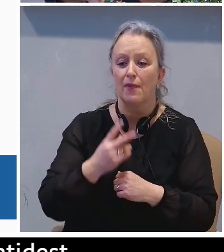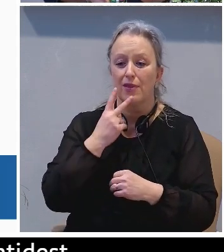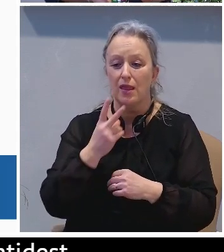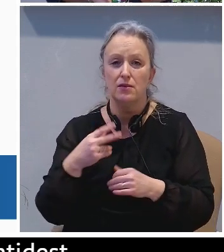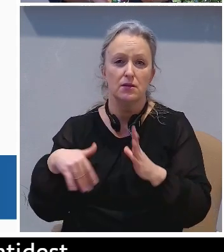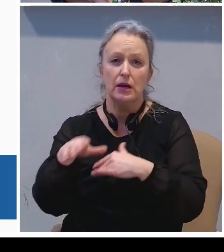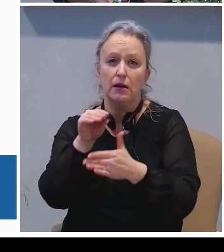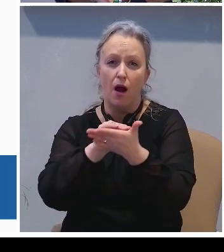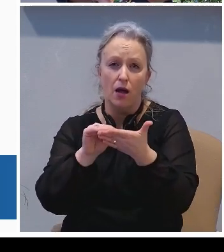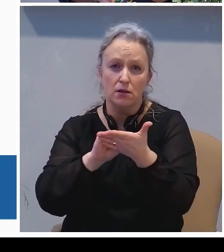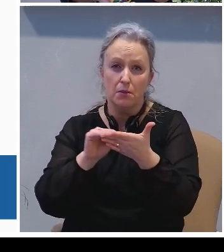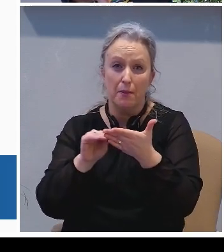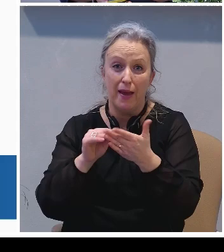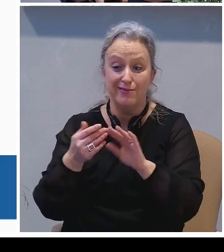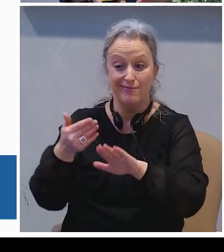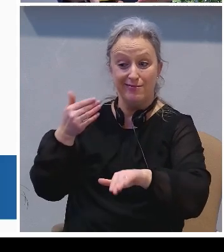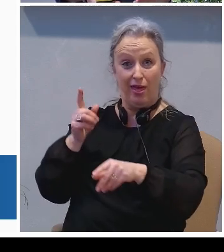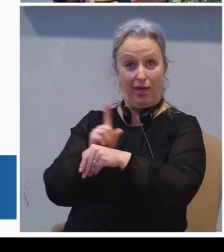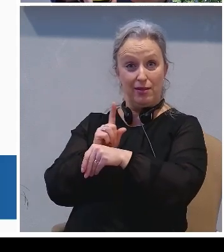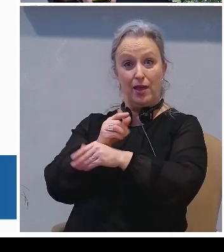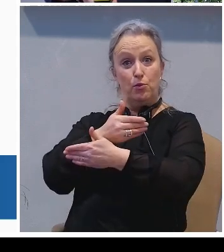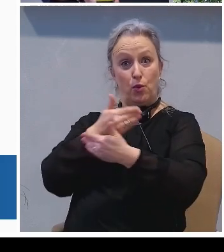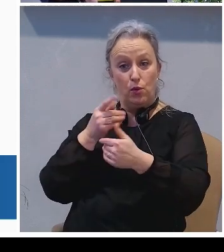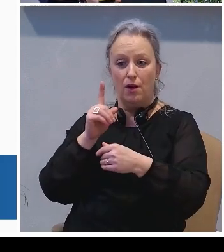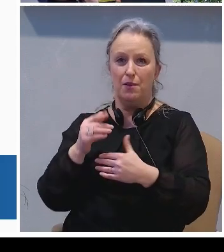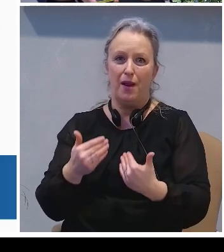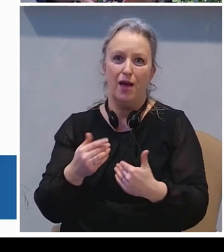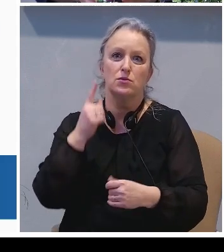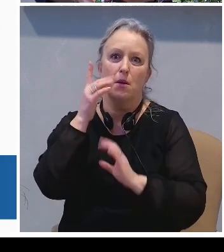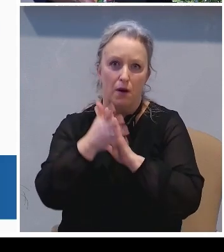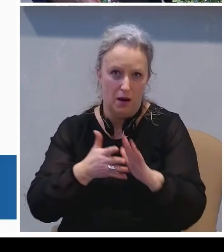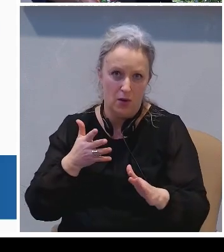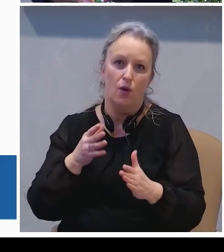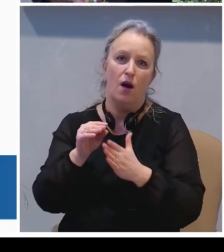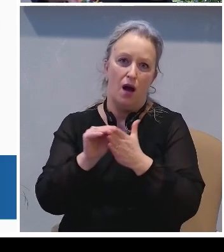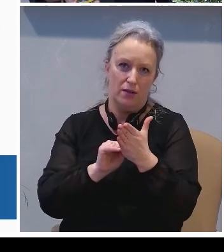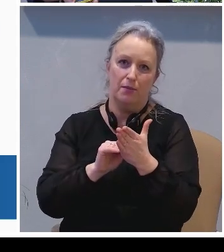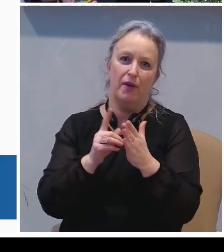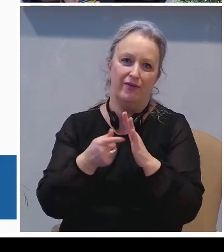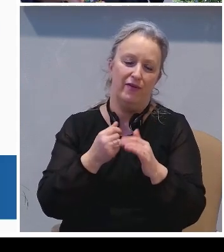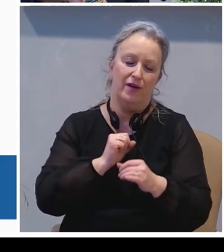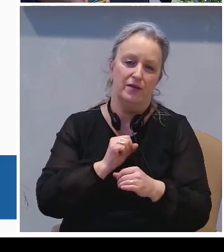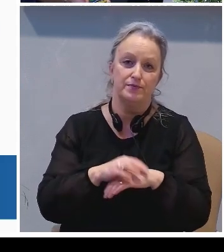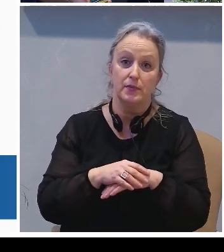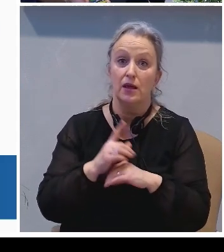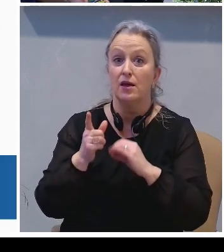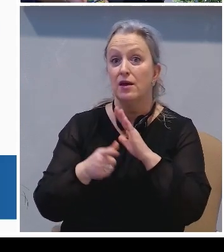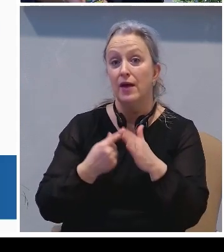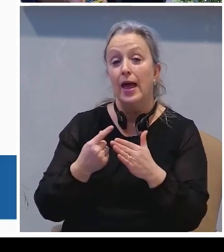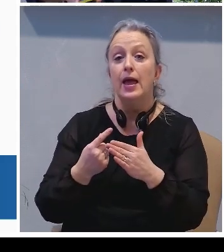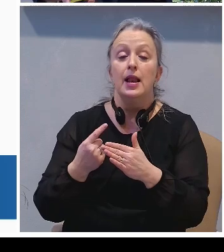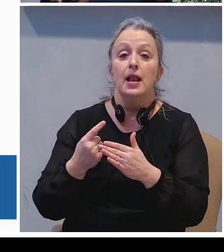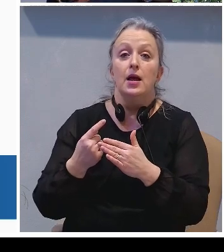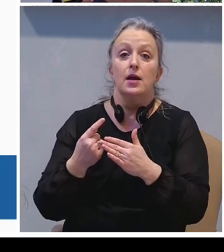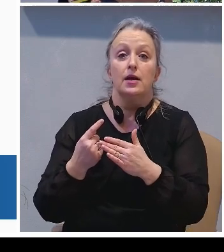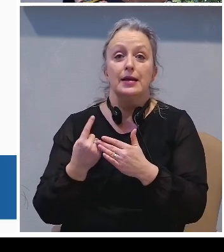kõiki number of andmeid sellel patients hetkel, has already mis olid increased, olulised. both by newborn Ja teine patients and slaid, by millel ma our pühendan previous spinaalse lack of lihasatroofiale, data.